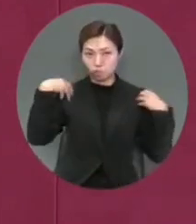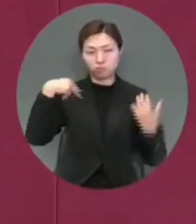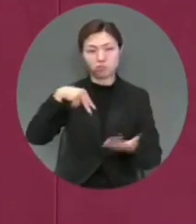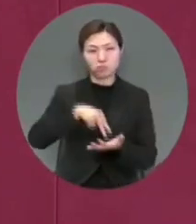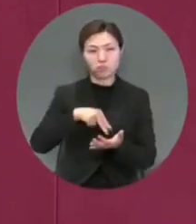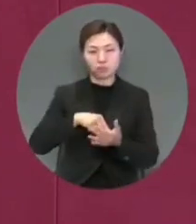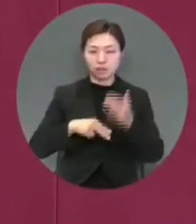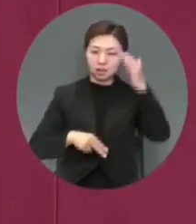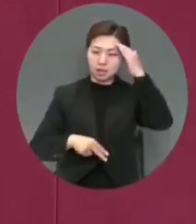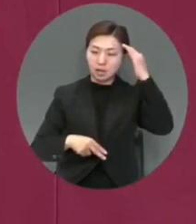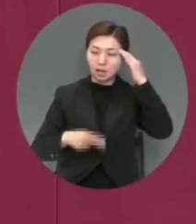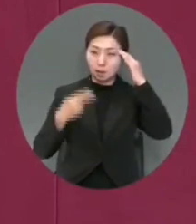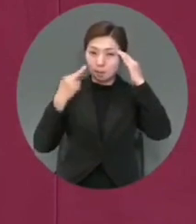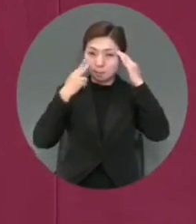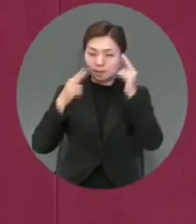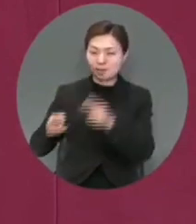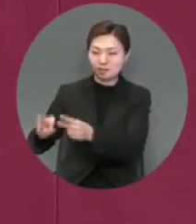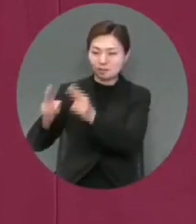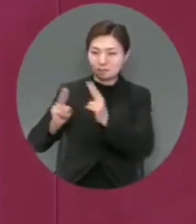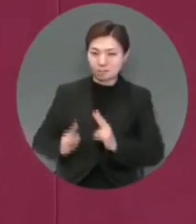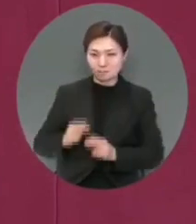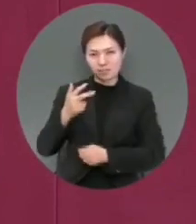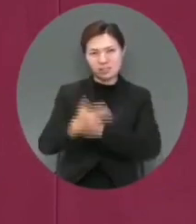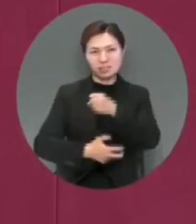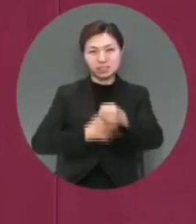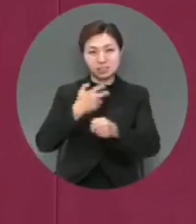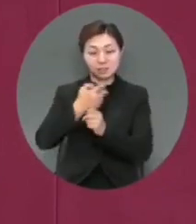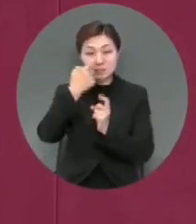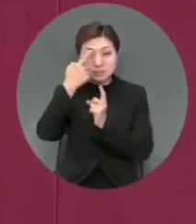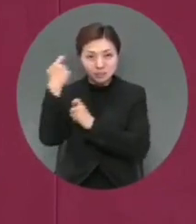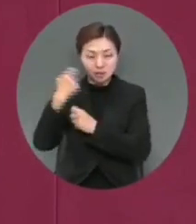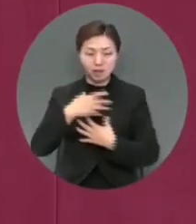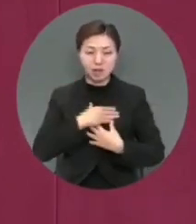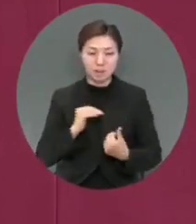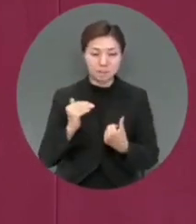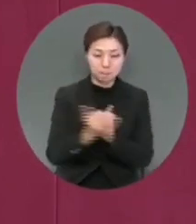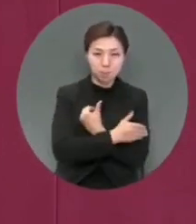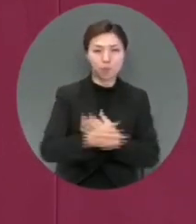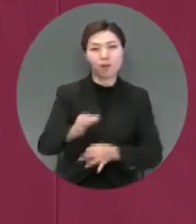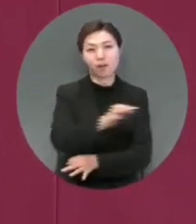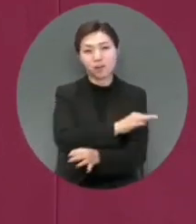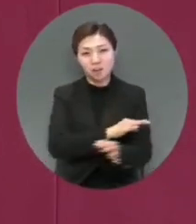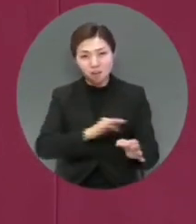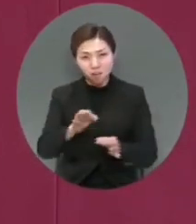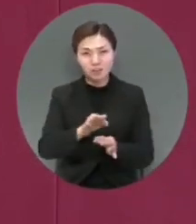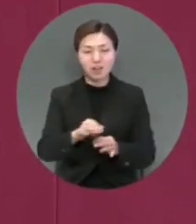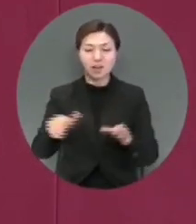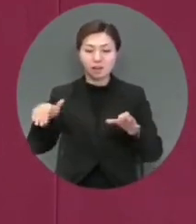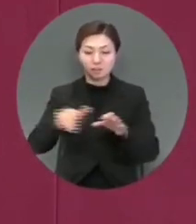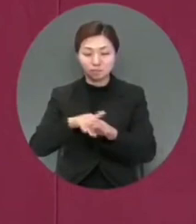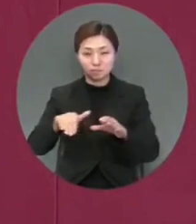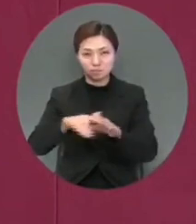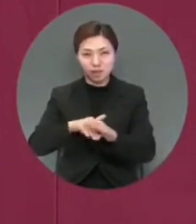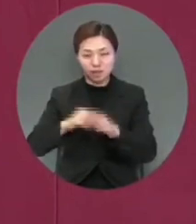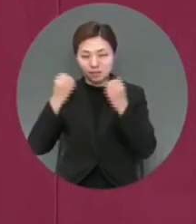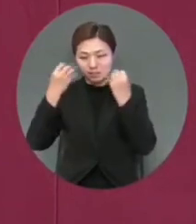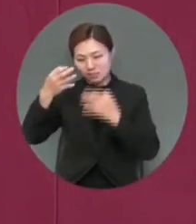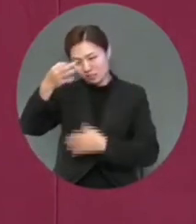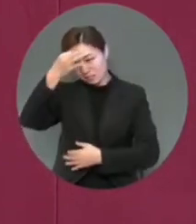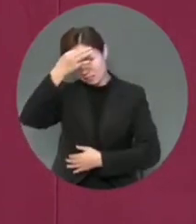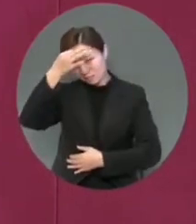경제, 첨단기술, 정보, 문화를 망라한 글로벌 포괄 전략 동맹을